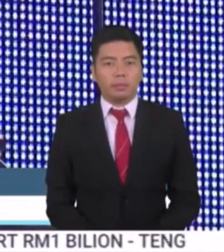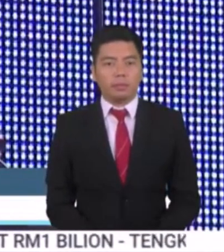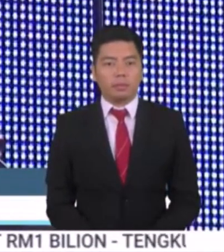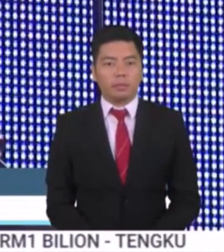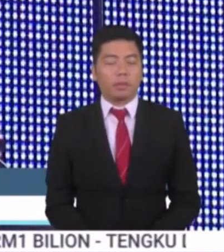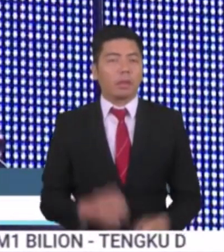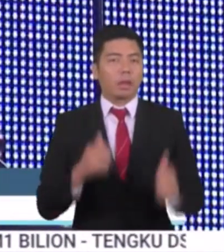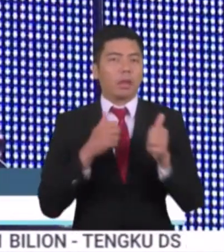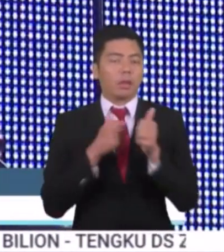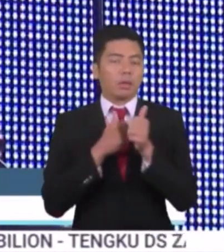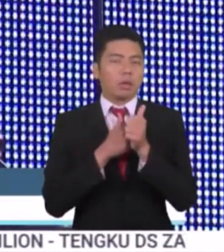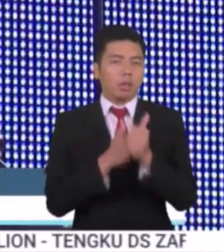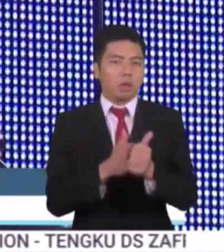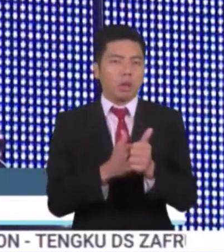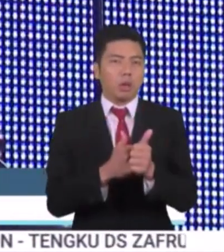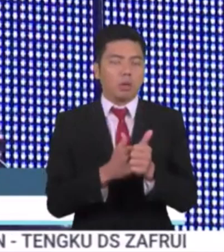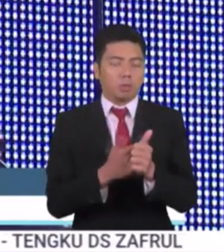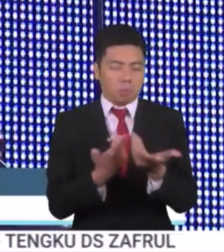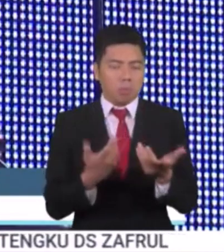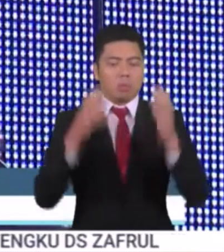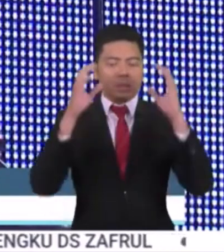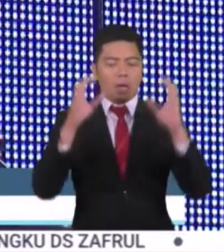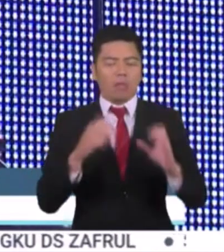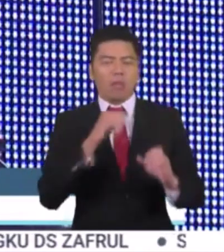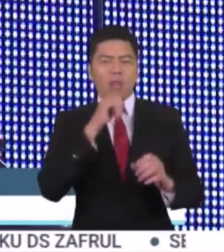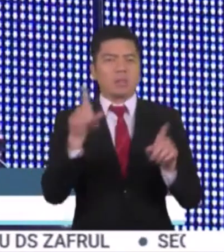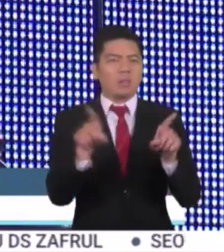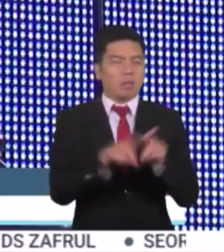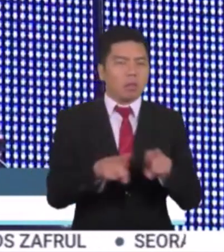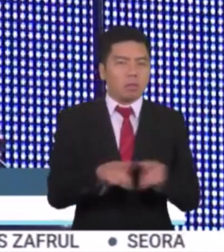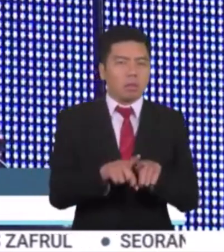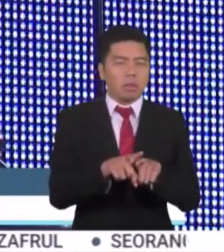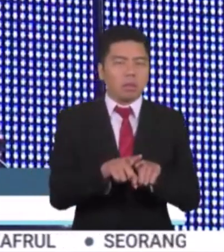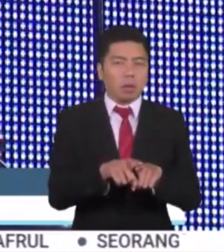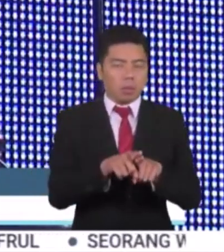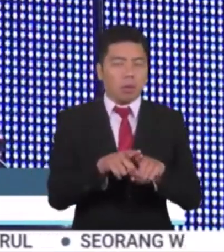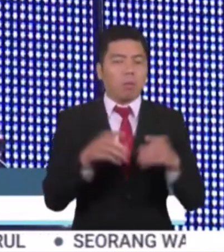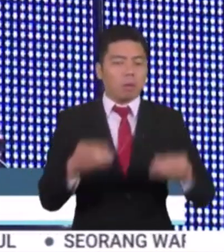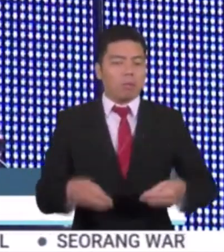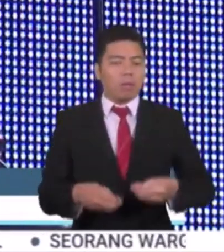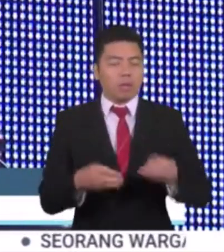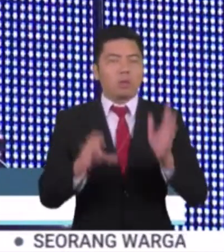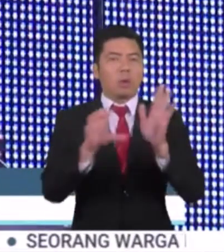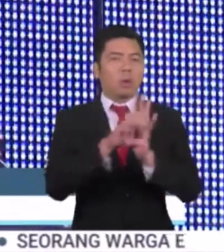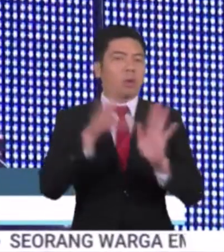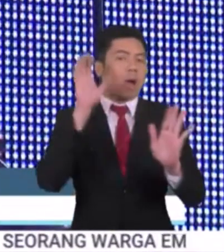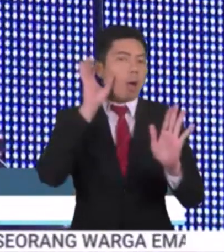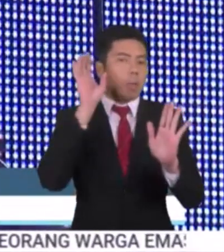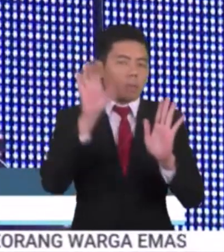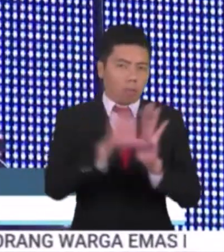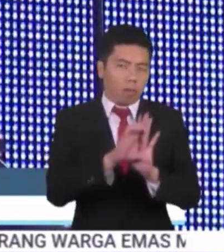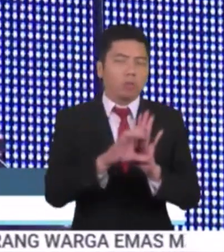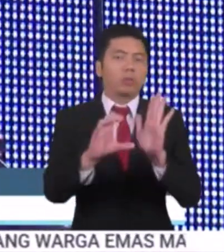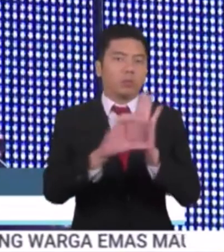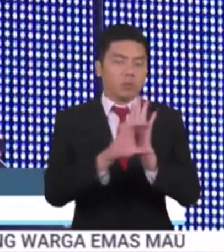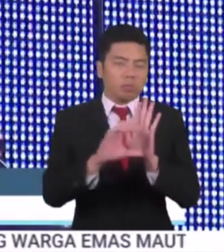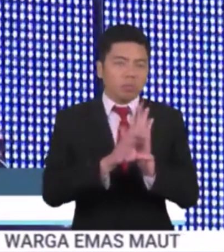Dari sudut yang agak berbeza, ia memberikan satu gambaran